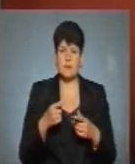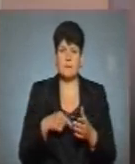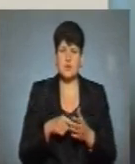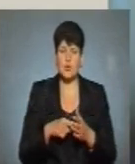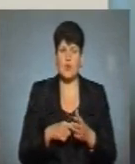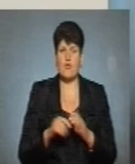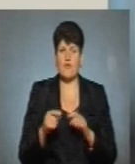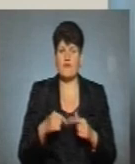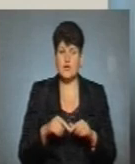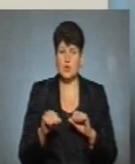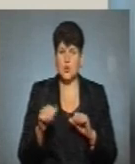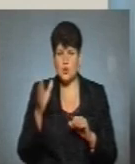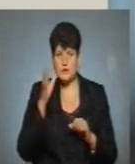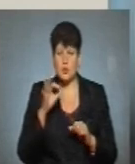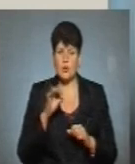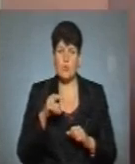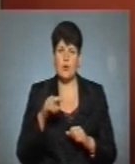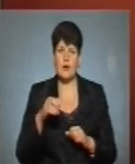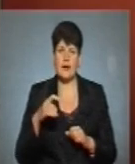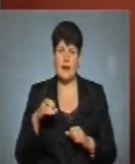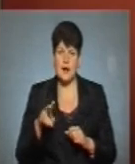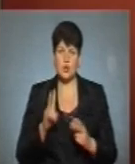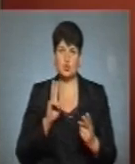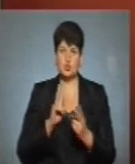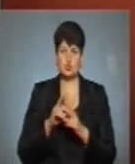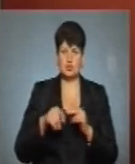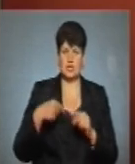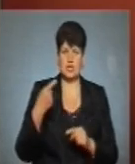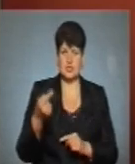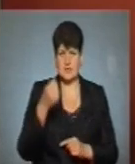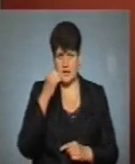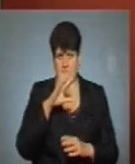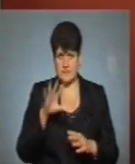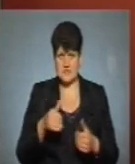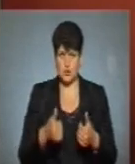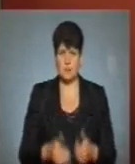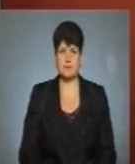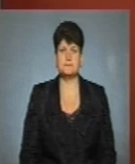міського відділу освіти Ольгою Похиляк. До зустрічі в ефірі. Дякую, на все добре.